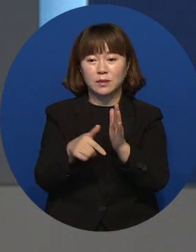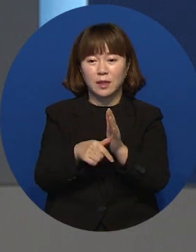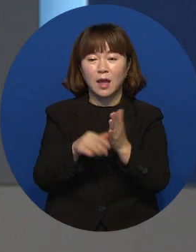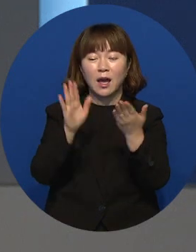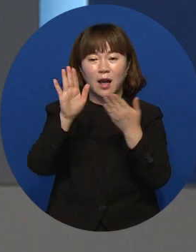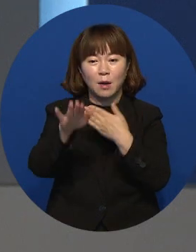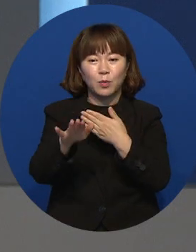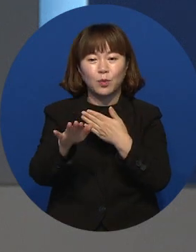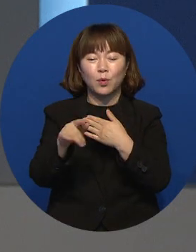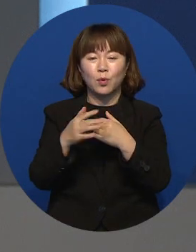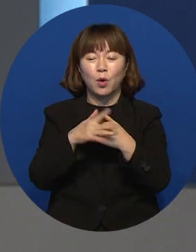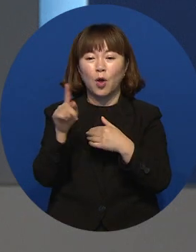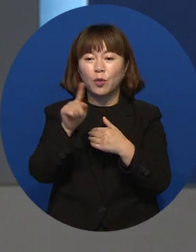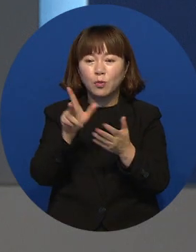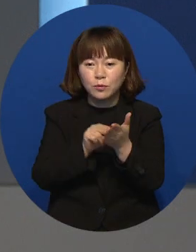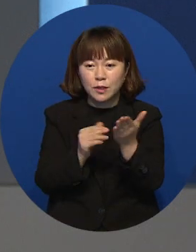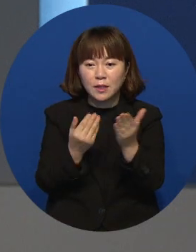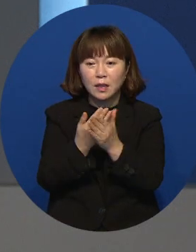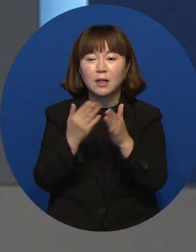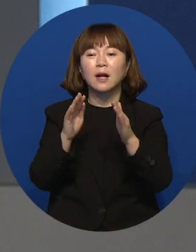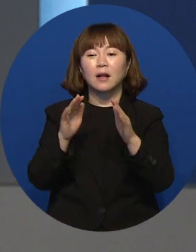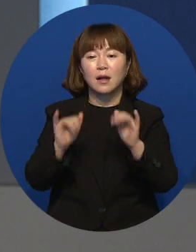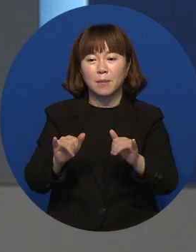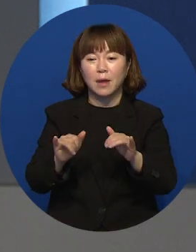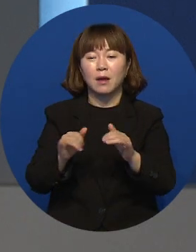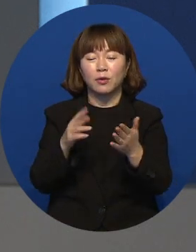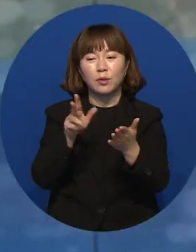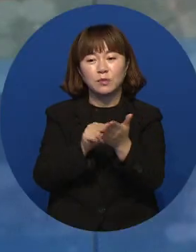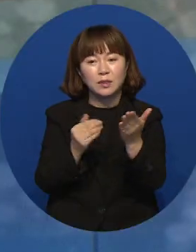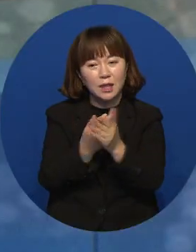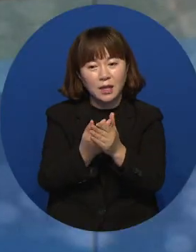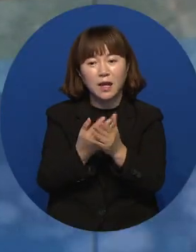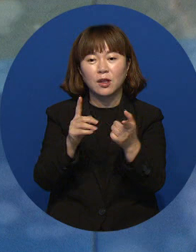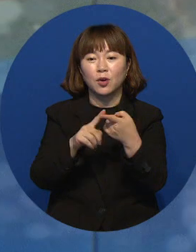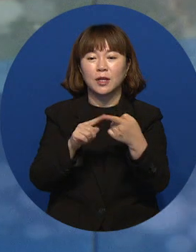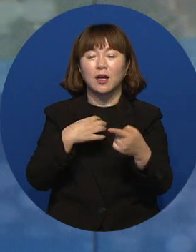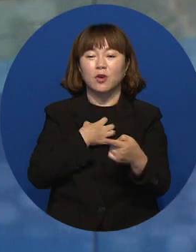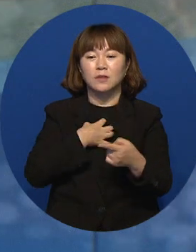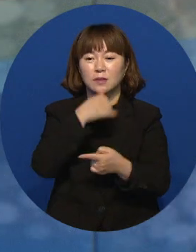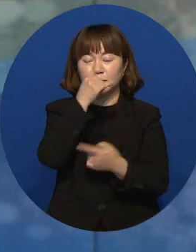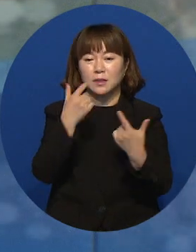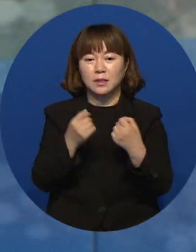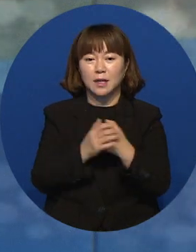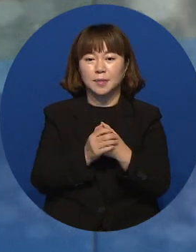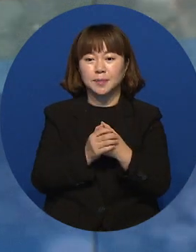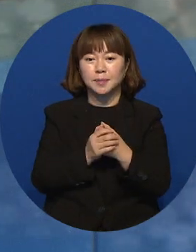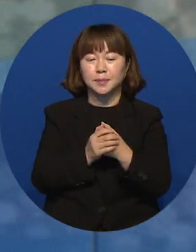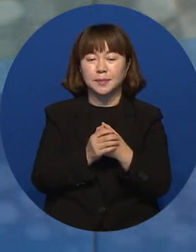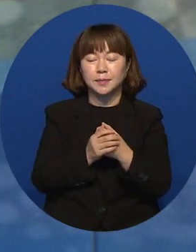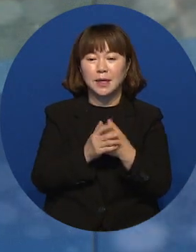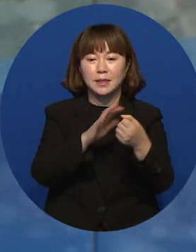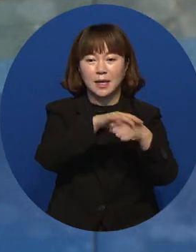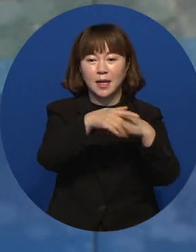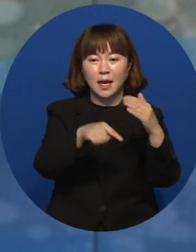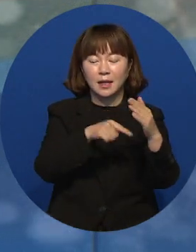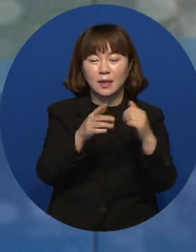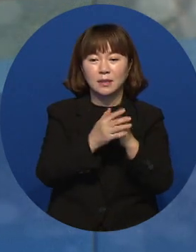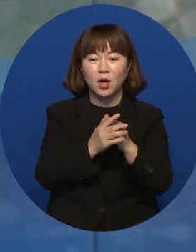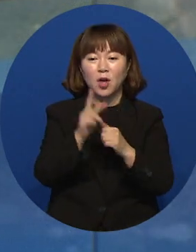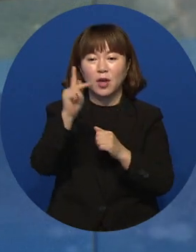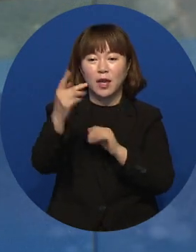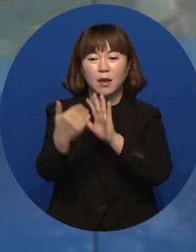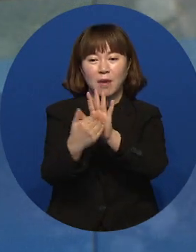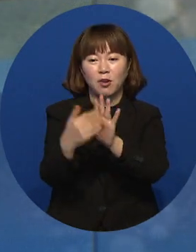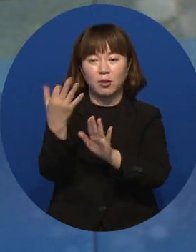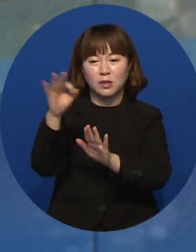부분이 상당히 우려스러운 부분도 사실 사실입니까 예 어 그래도 세계적으로 k 방역 또 주목 받았고 아까 의사